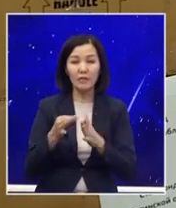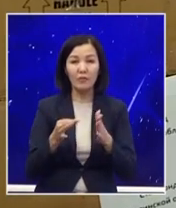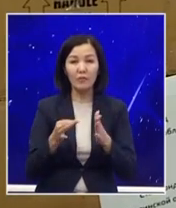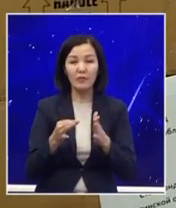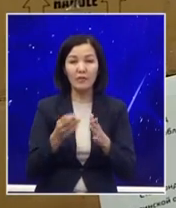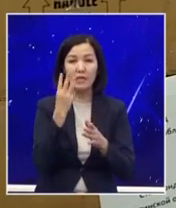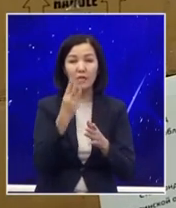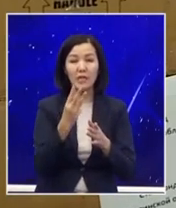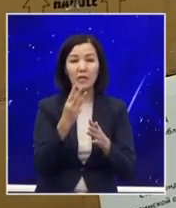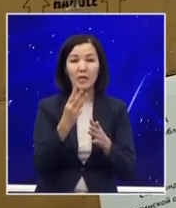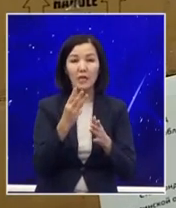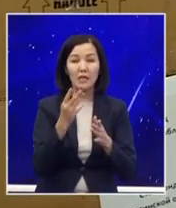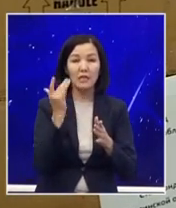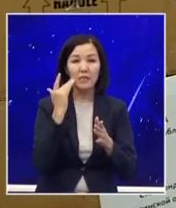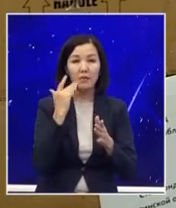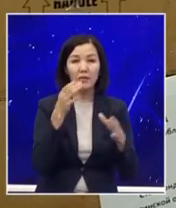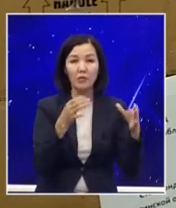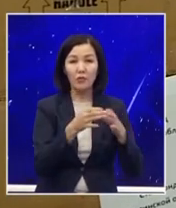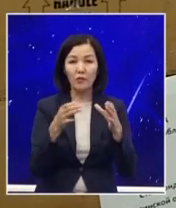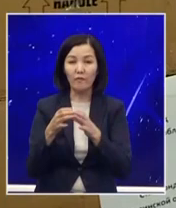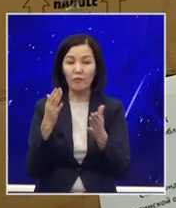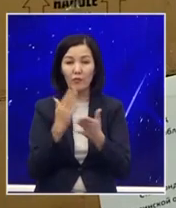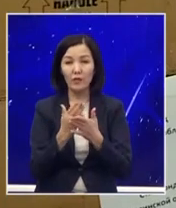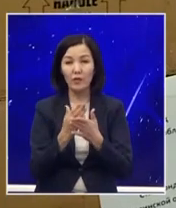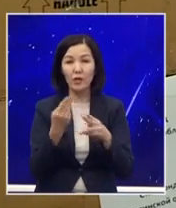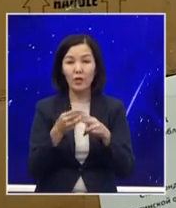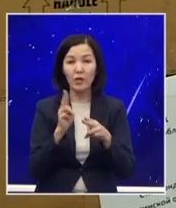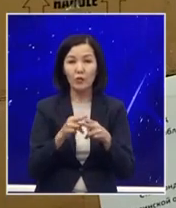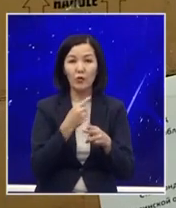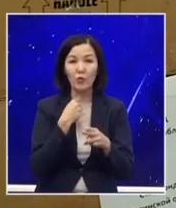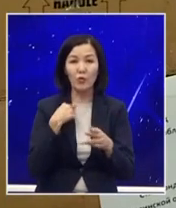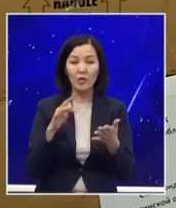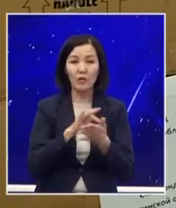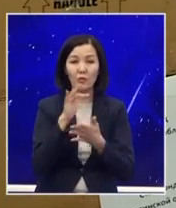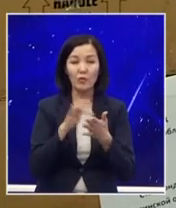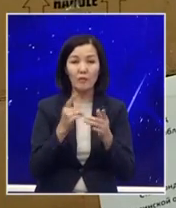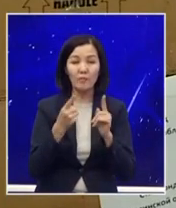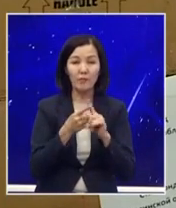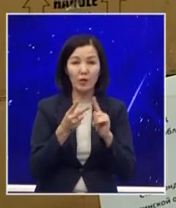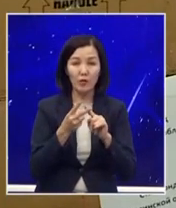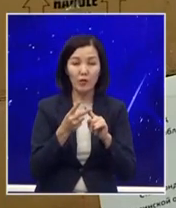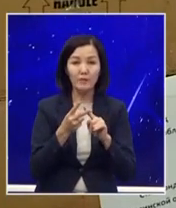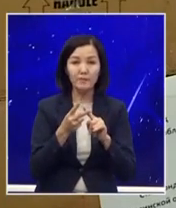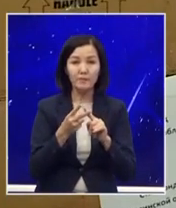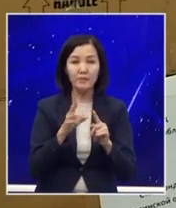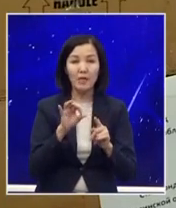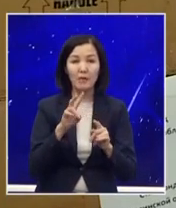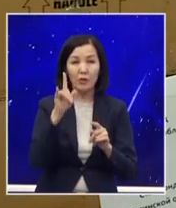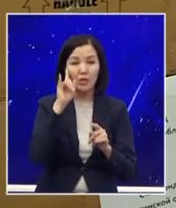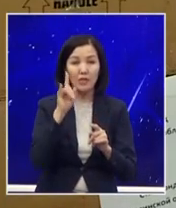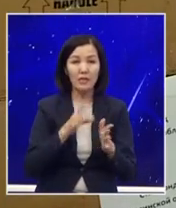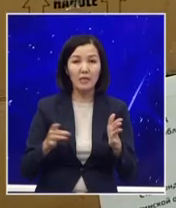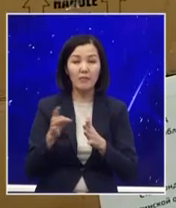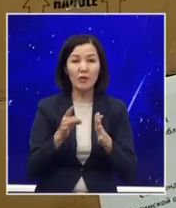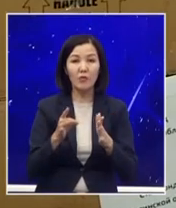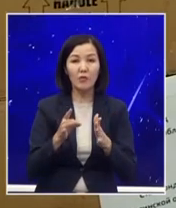3 стабилизационного фонда, расположены по адресу город Талдыкорган, первый, второй в Казахском районе,